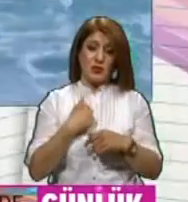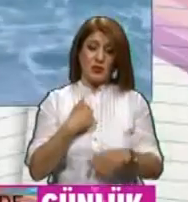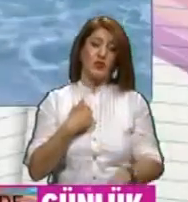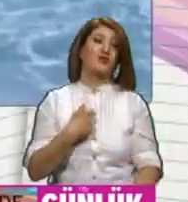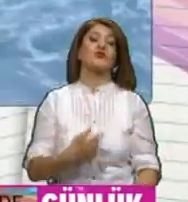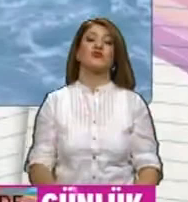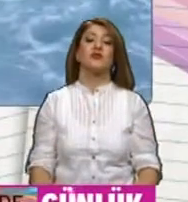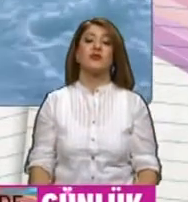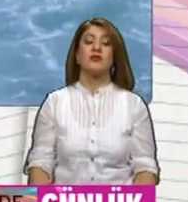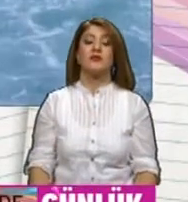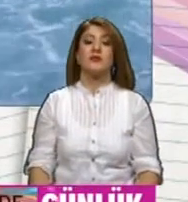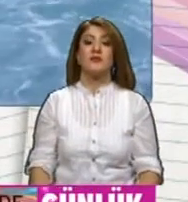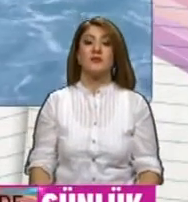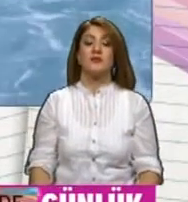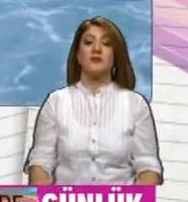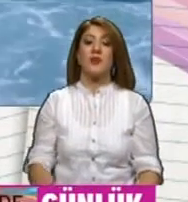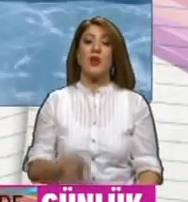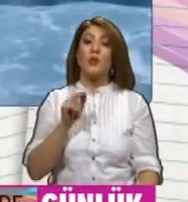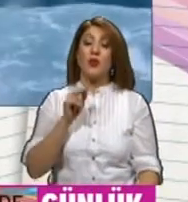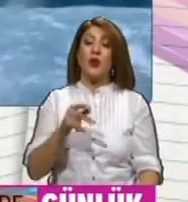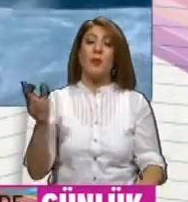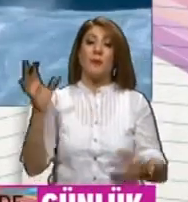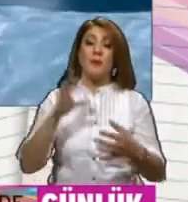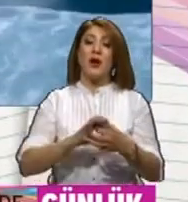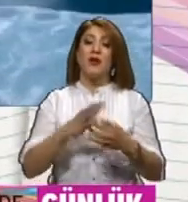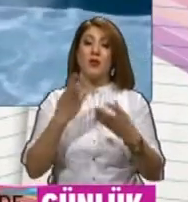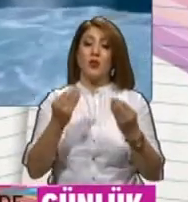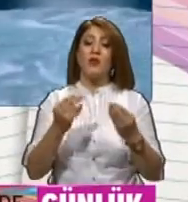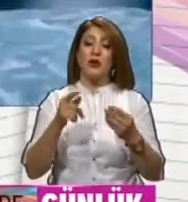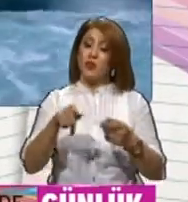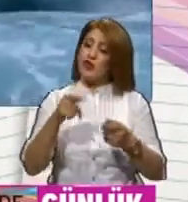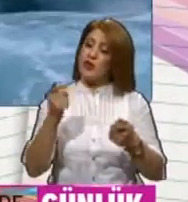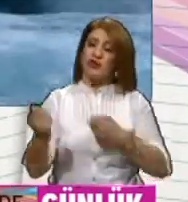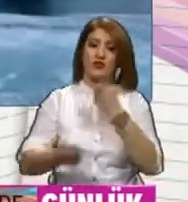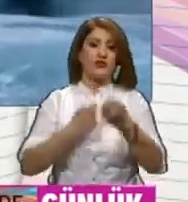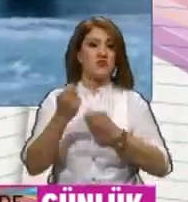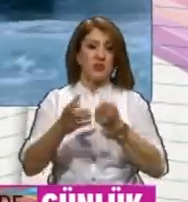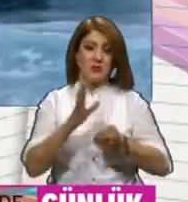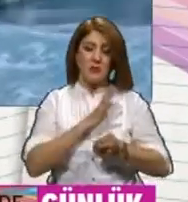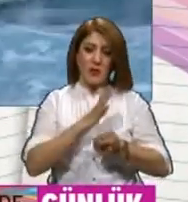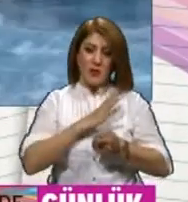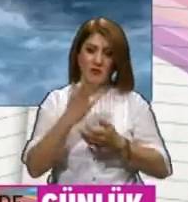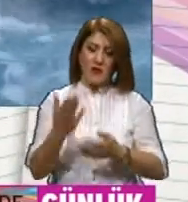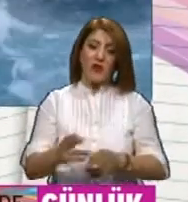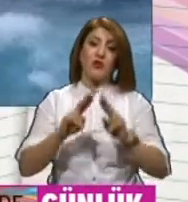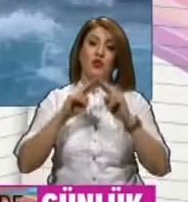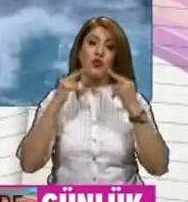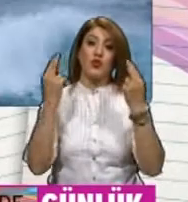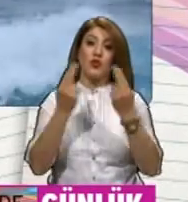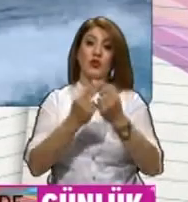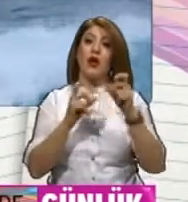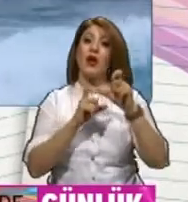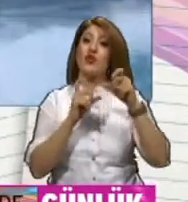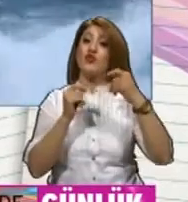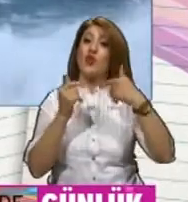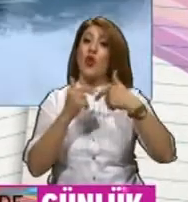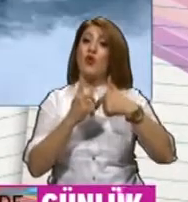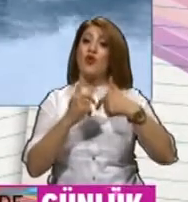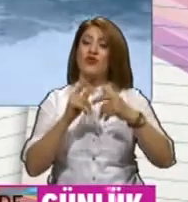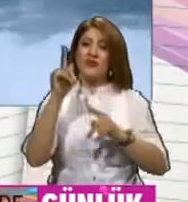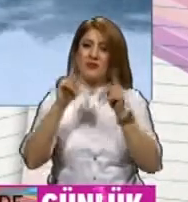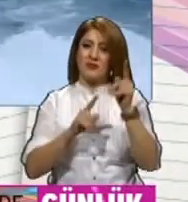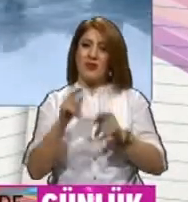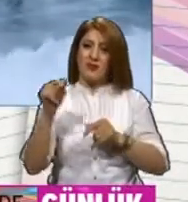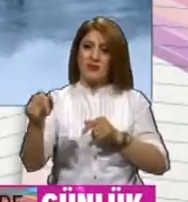ulaştırmayı düşünüyoruz. Bu anlamda çalışmalarımız var. Dünya sörf sitelerinde Alanya'nın da